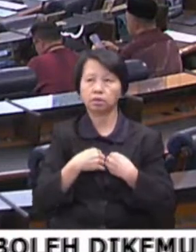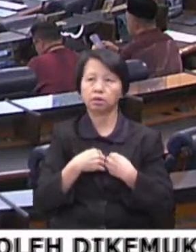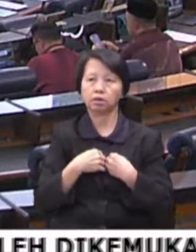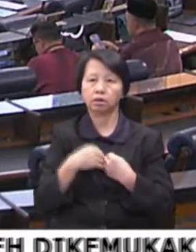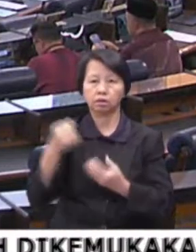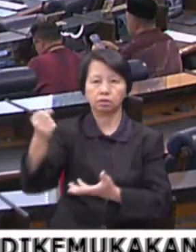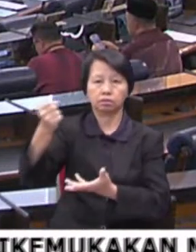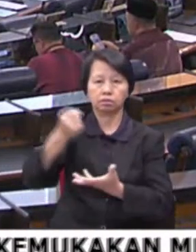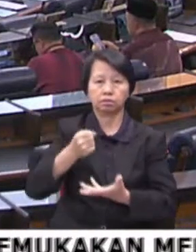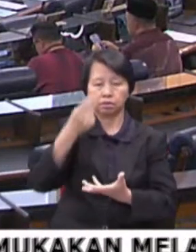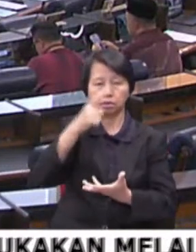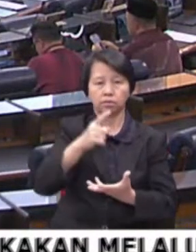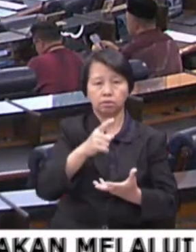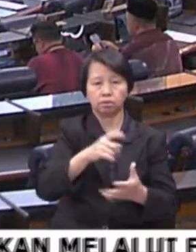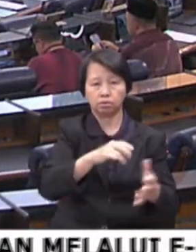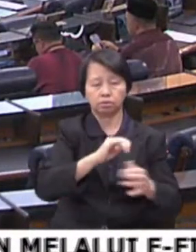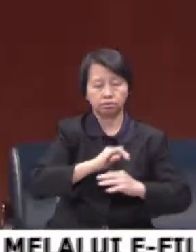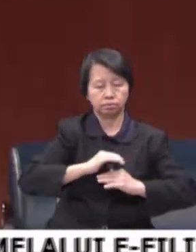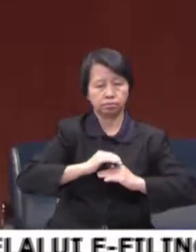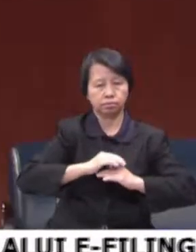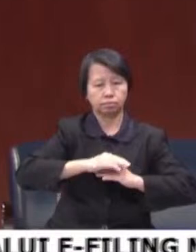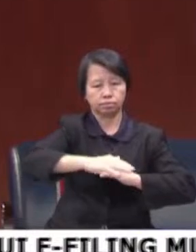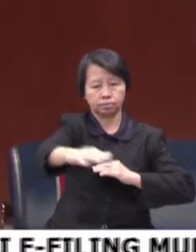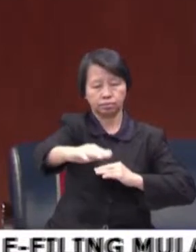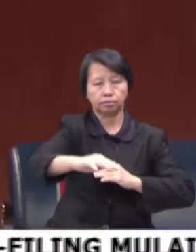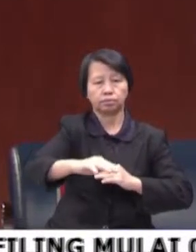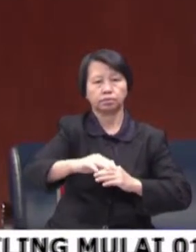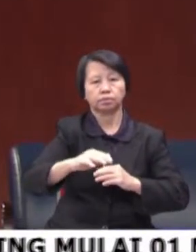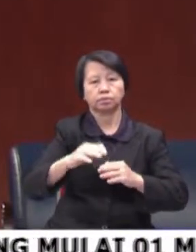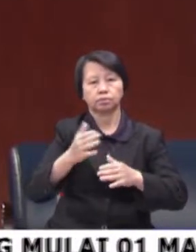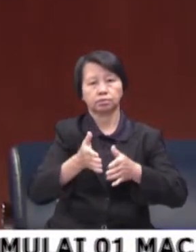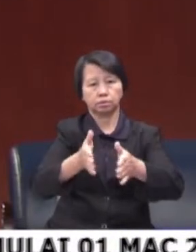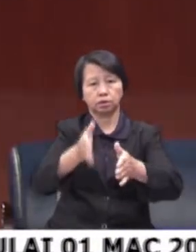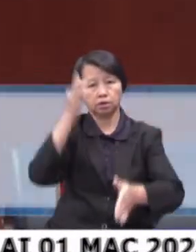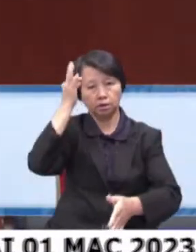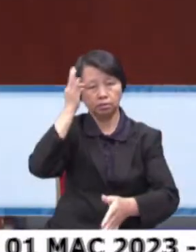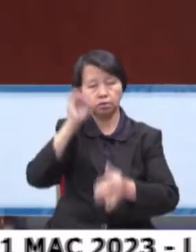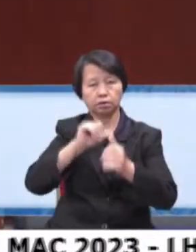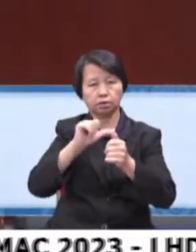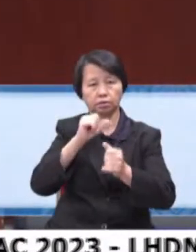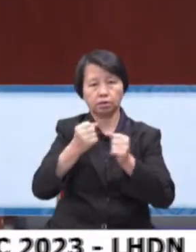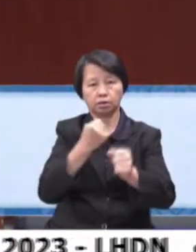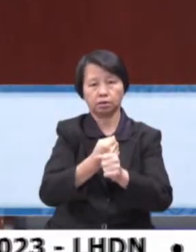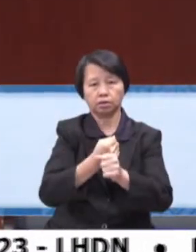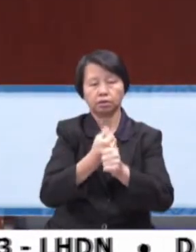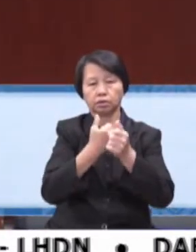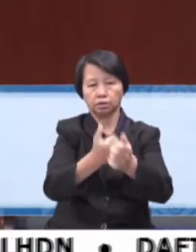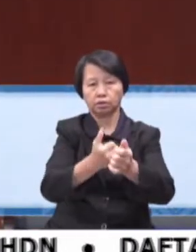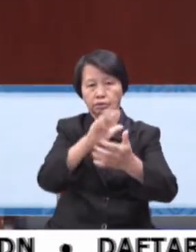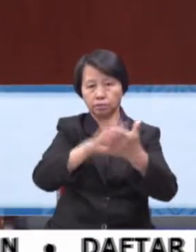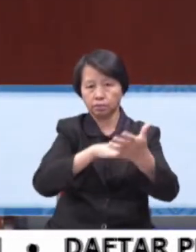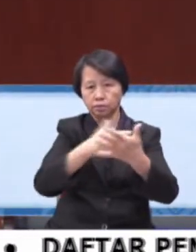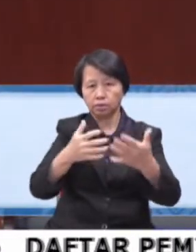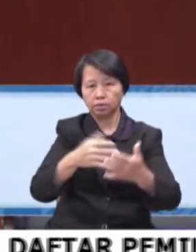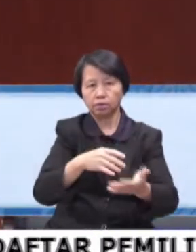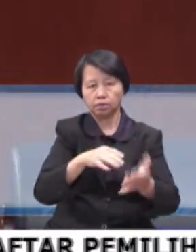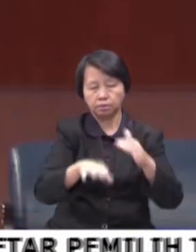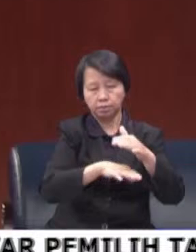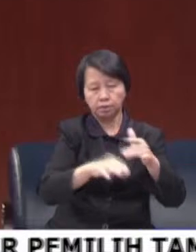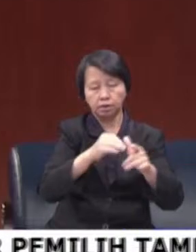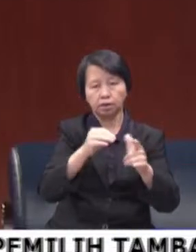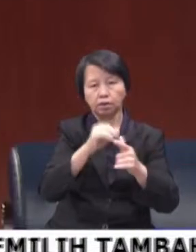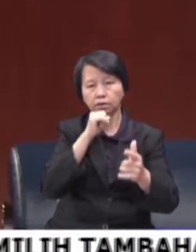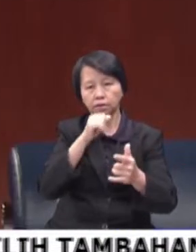untuk penyelenggaraan Jalan sejak tahun di bawah peliharaan berkala fitman berkala bukan payment